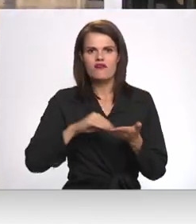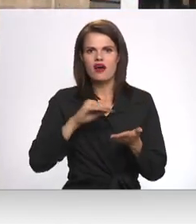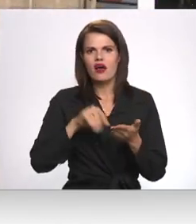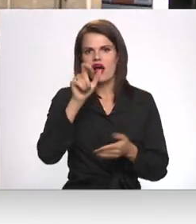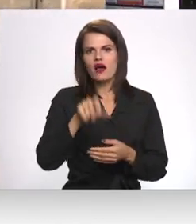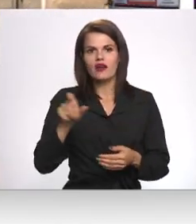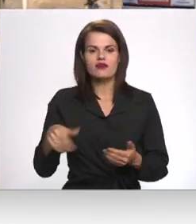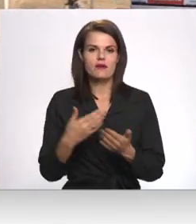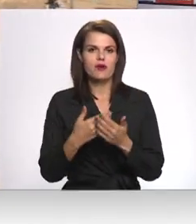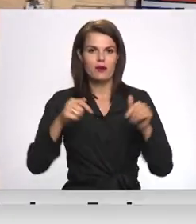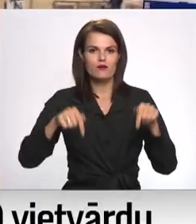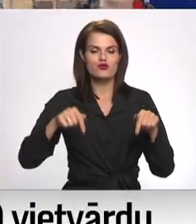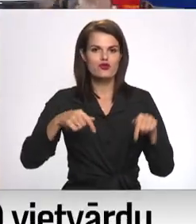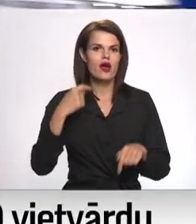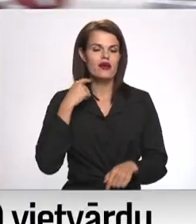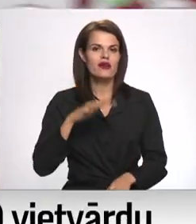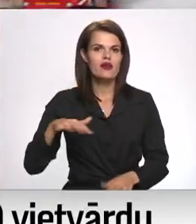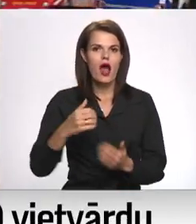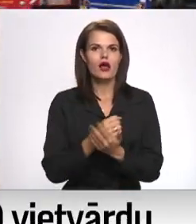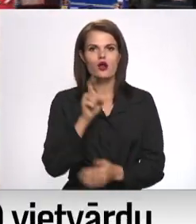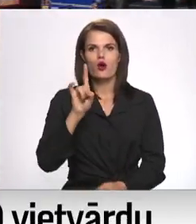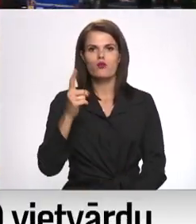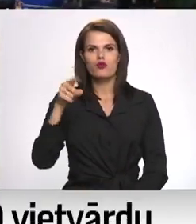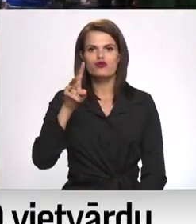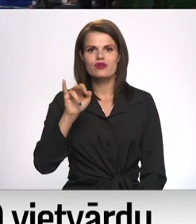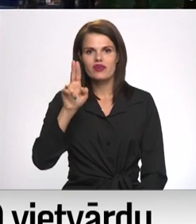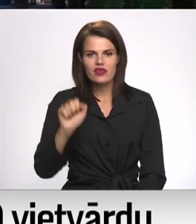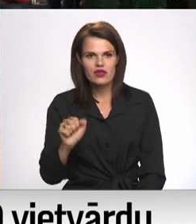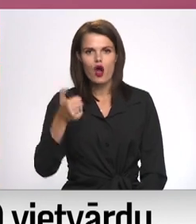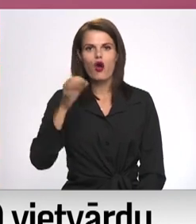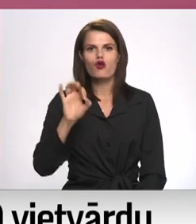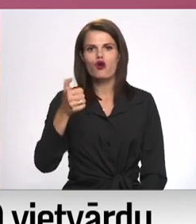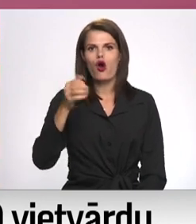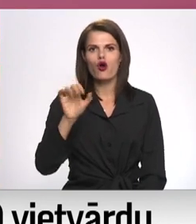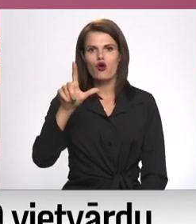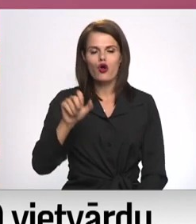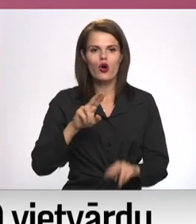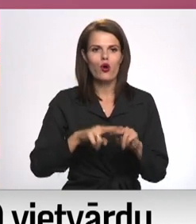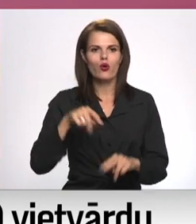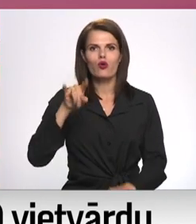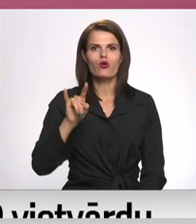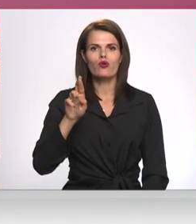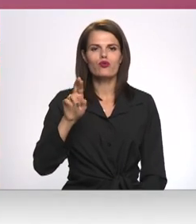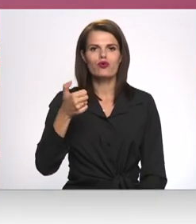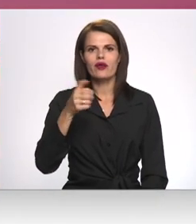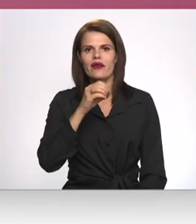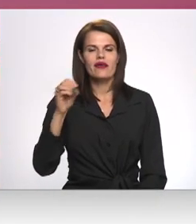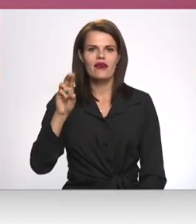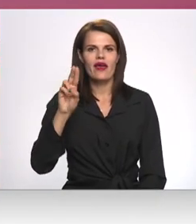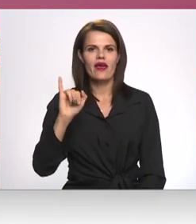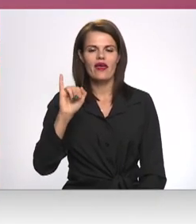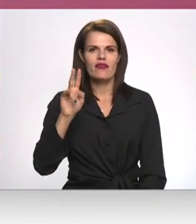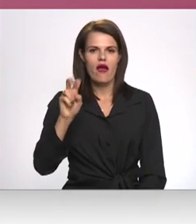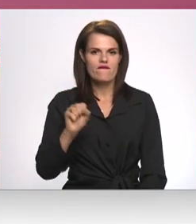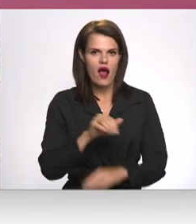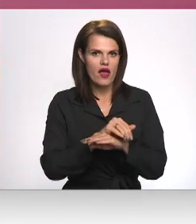Piemēram, šajā Rīgas apkaimē ir gan Puškina, gan Gogoļa, gan Turgeņeva iela. Prices Bārda, Ēriks Ādamsons, Austars Kuiņa,